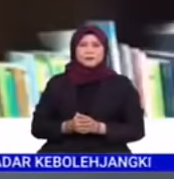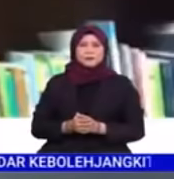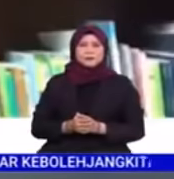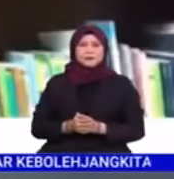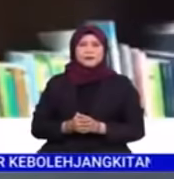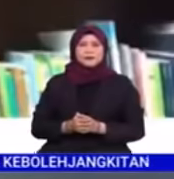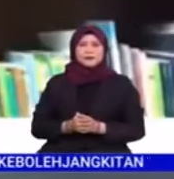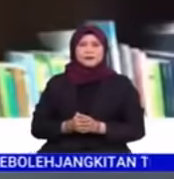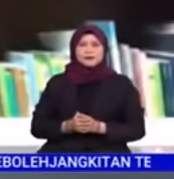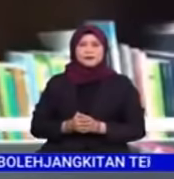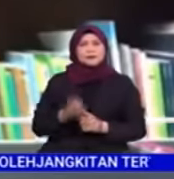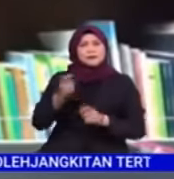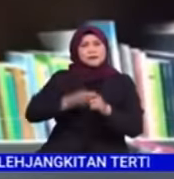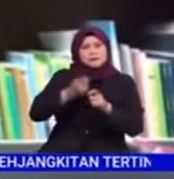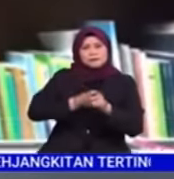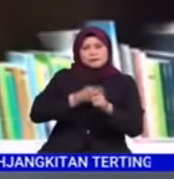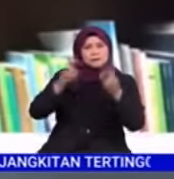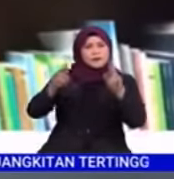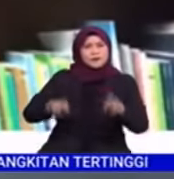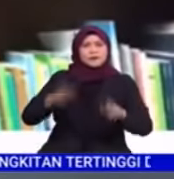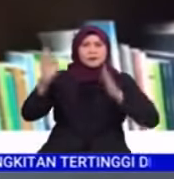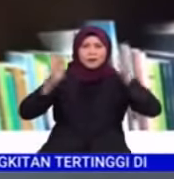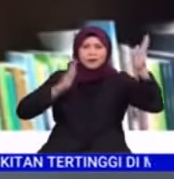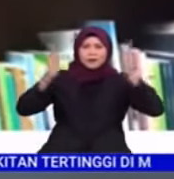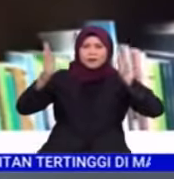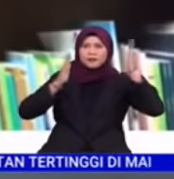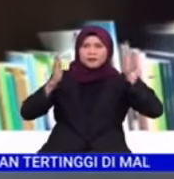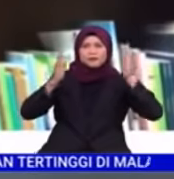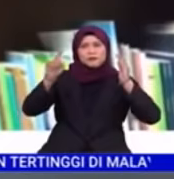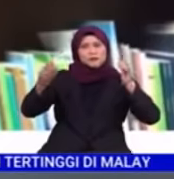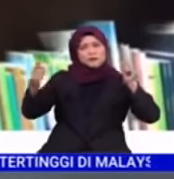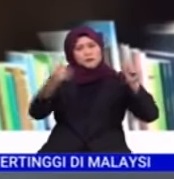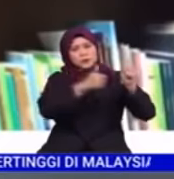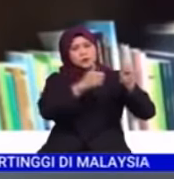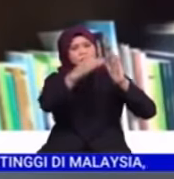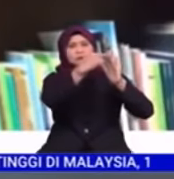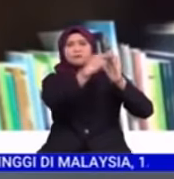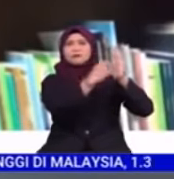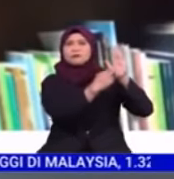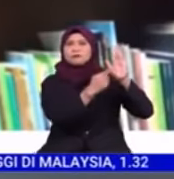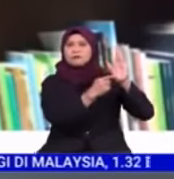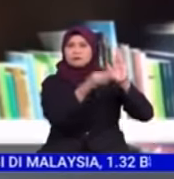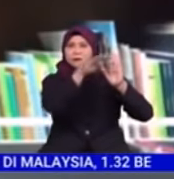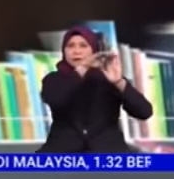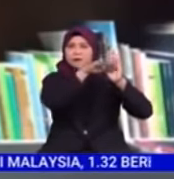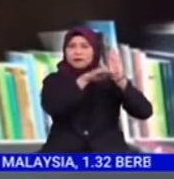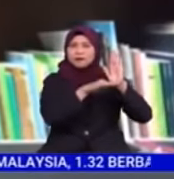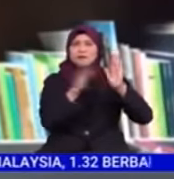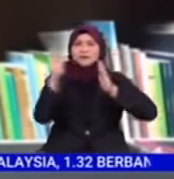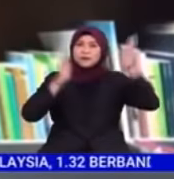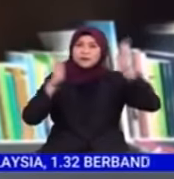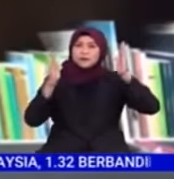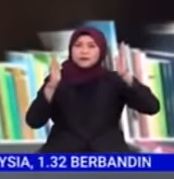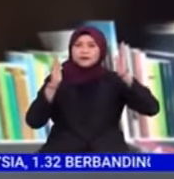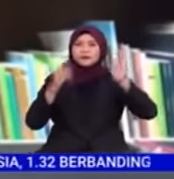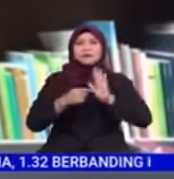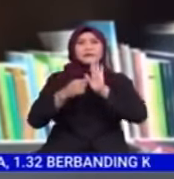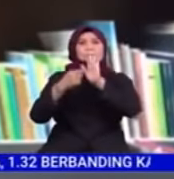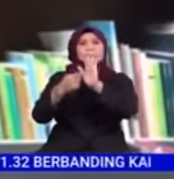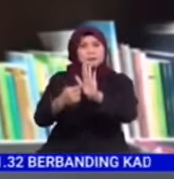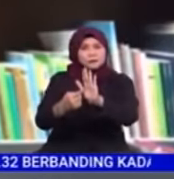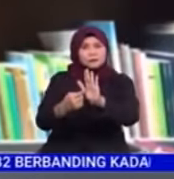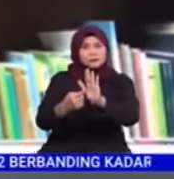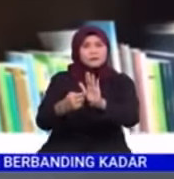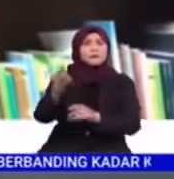Hai setiap warga negara harus memegang kepada konteks super lembaga Anda rukun negara program jelas memberikan gambaran kepada kita bagaimana